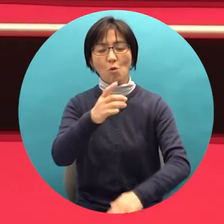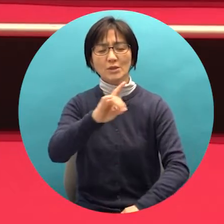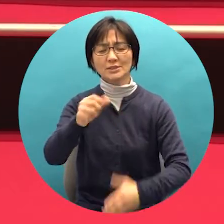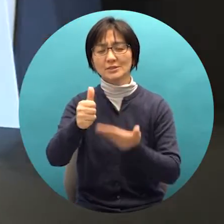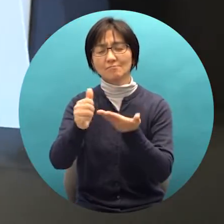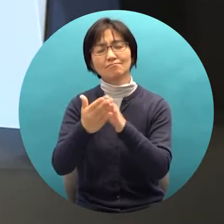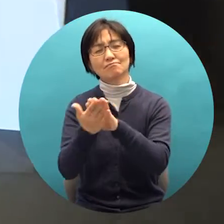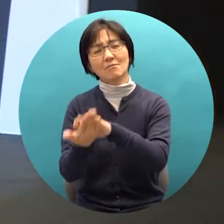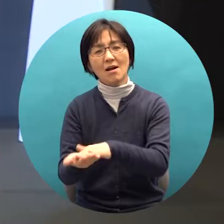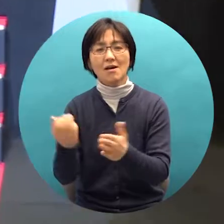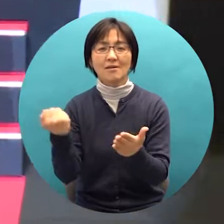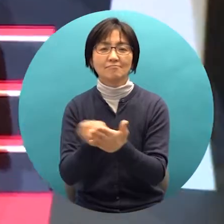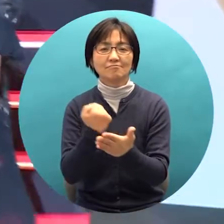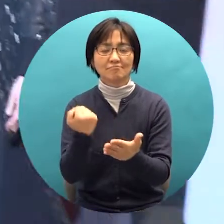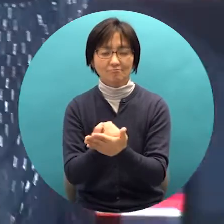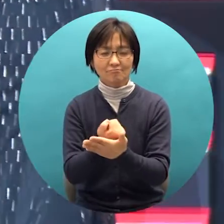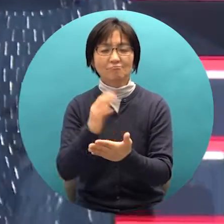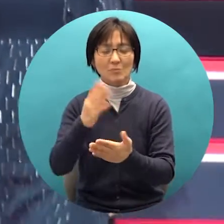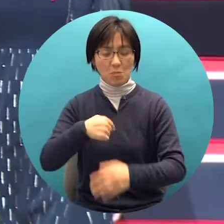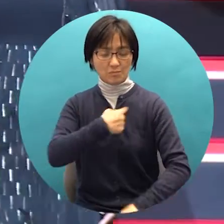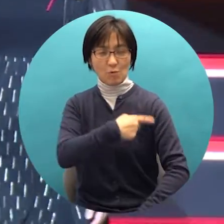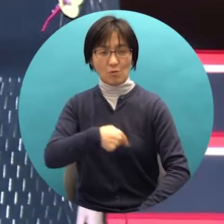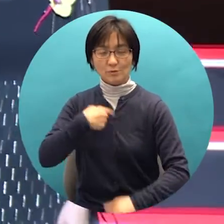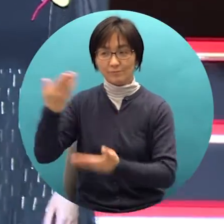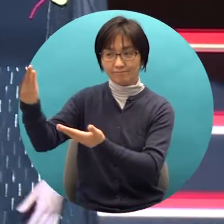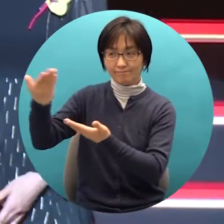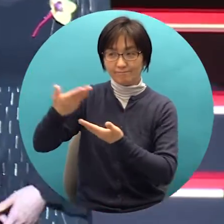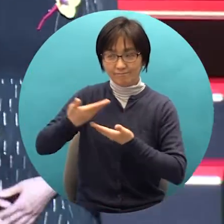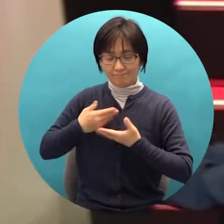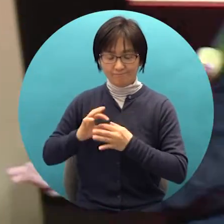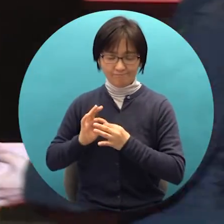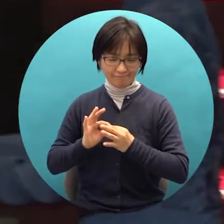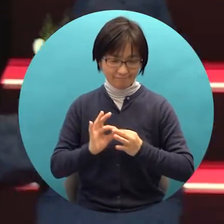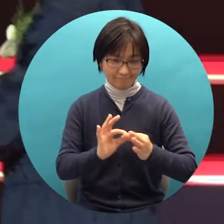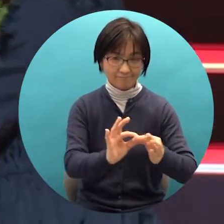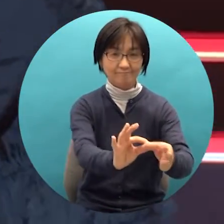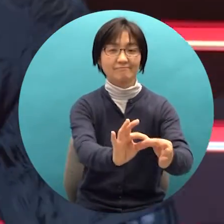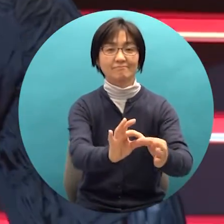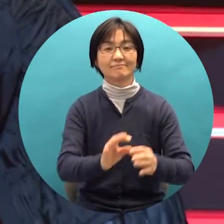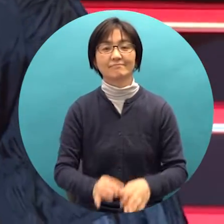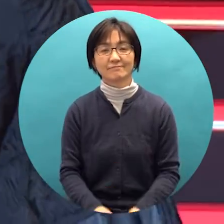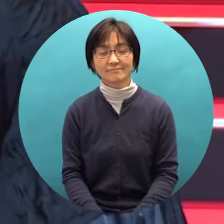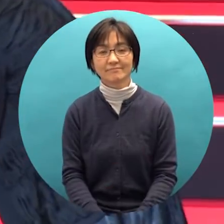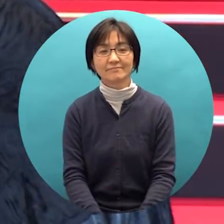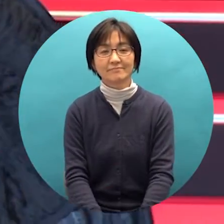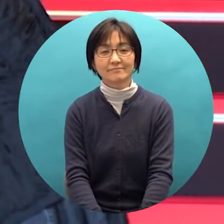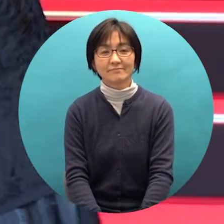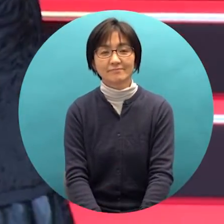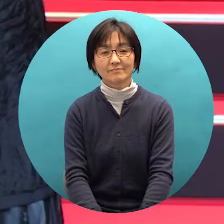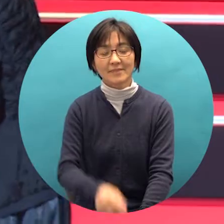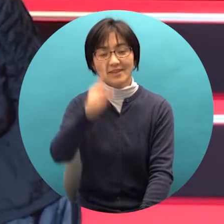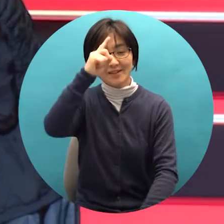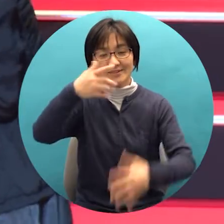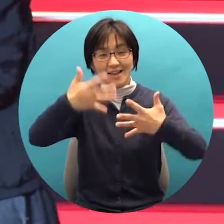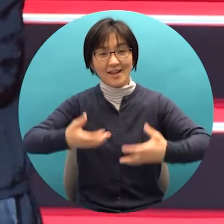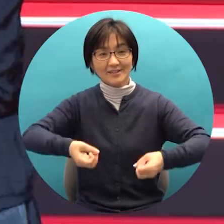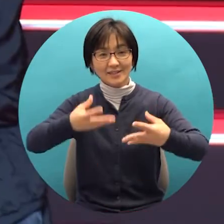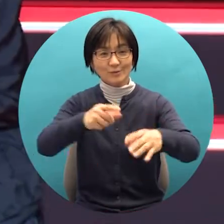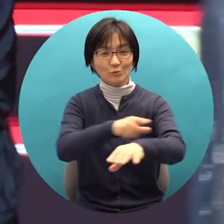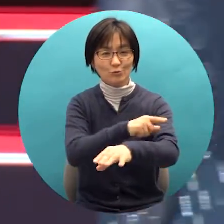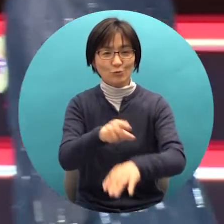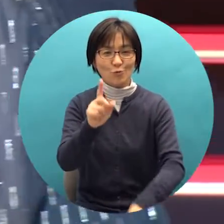亡くなってしまったのですが、その思いを引き継いで今も映画祭を続けています。高崎映画祭の特徴